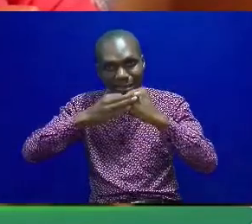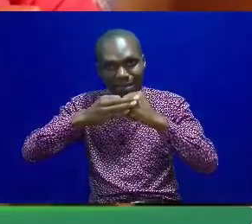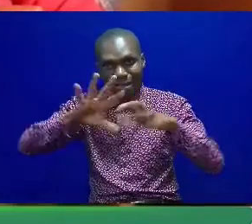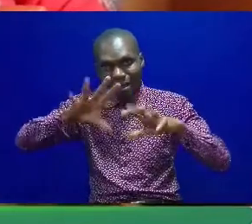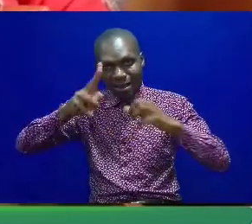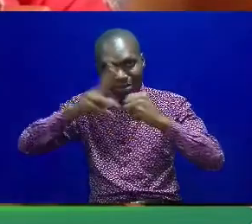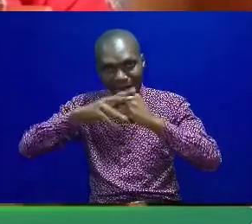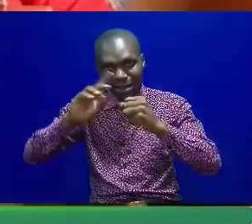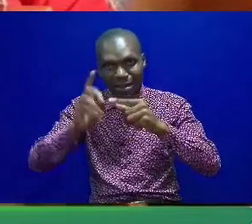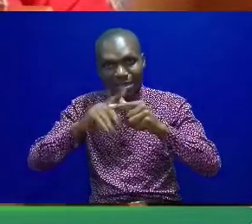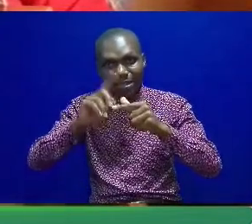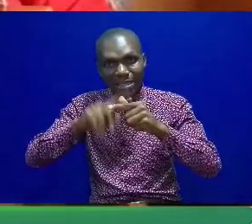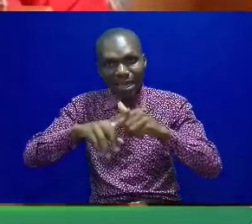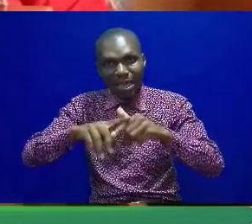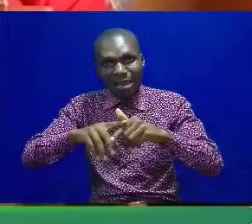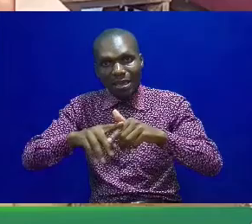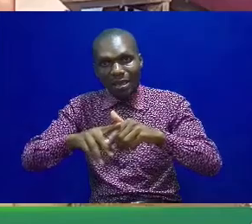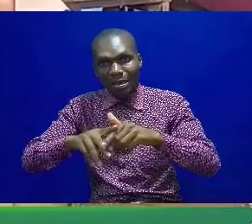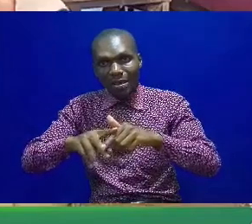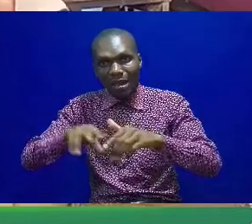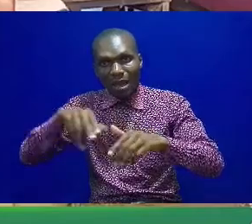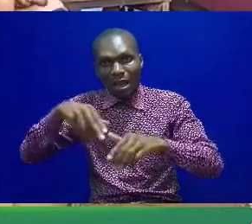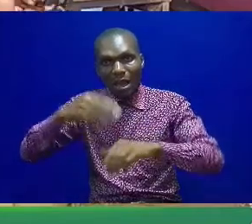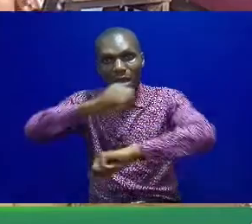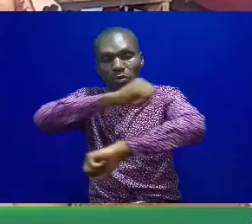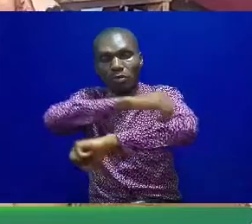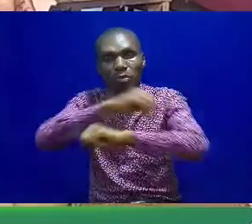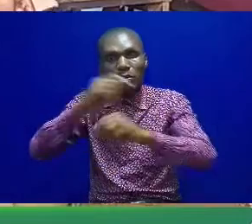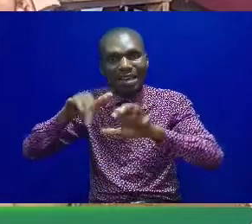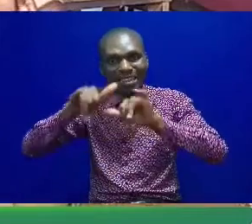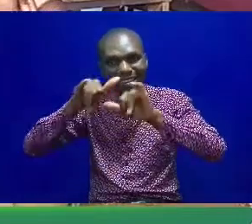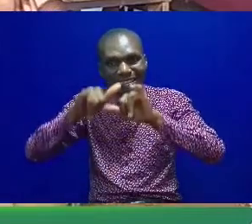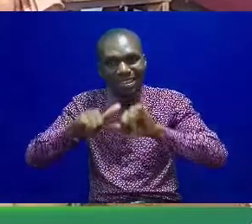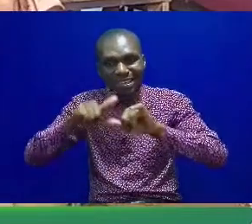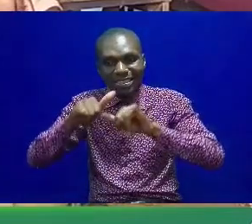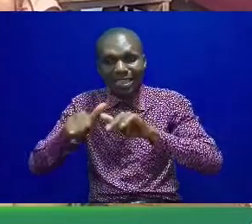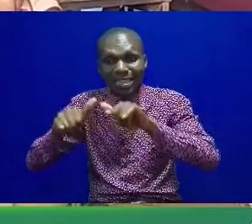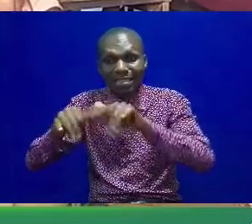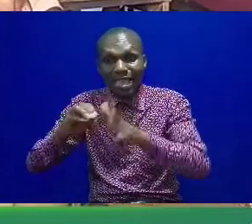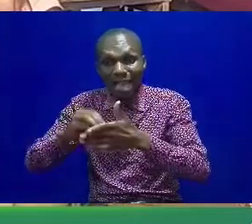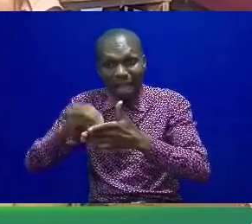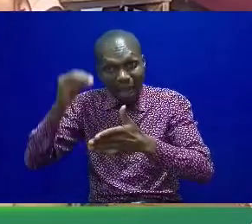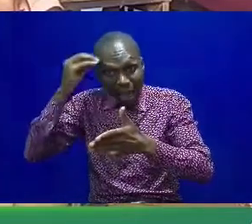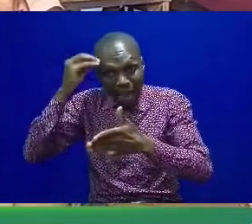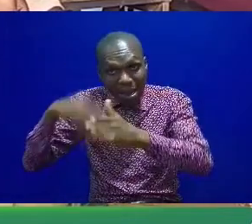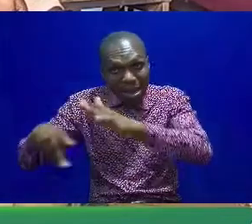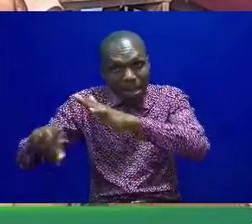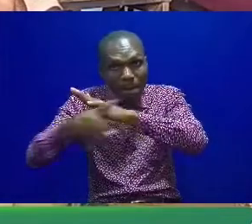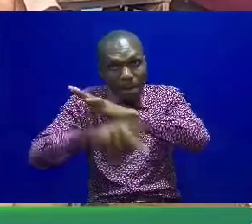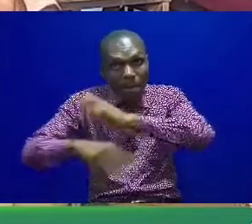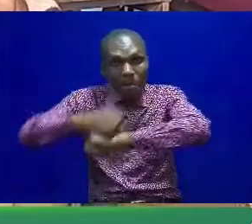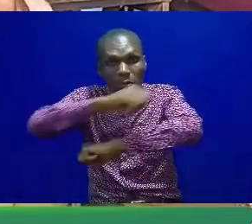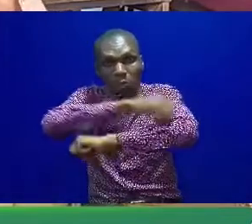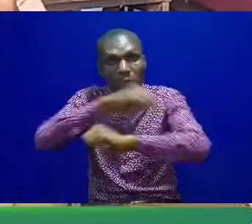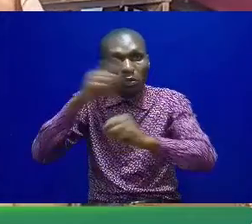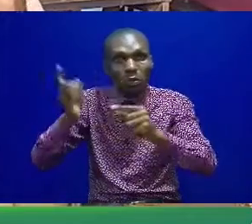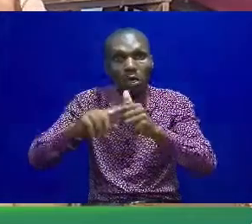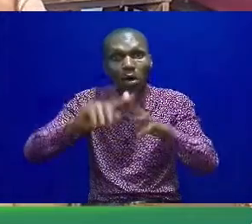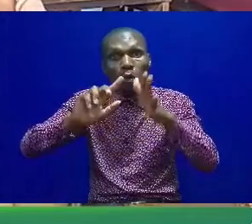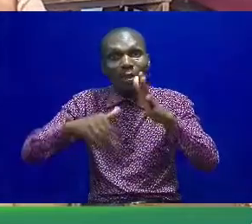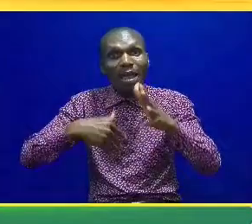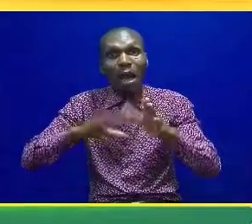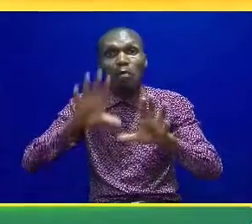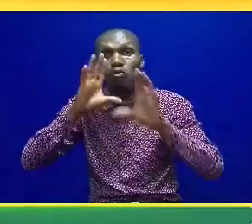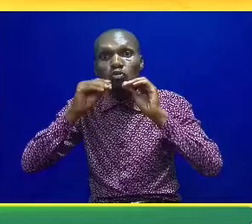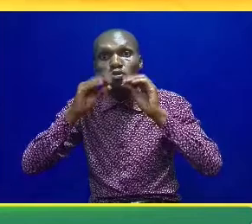kianda abubakuru kwa junior secondary, baratigare asichisukuru choboroso, igatia manganande abete